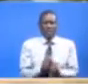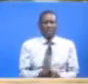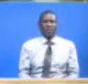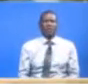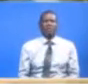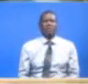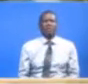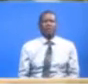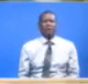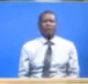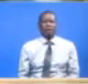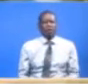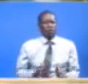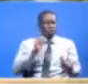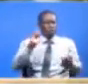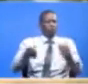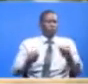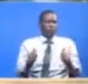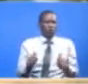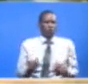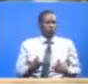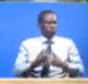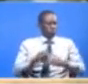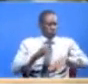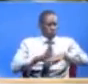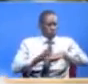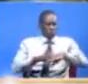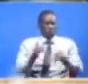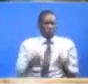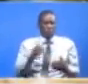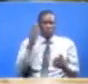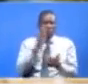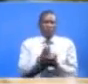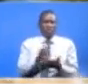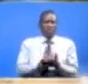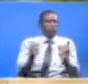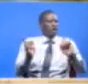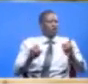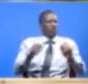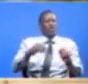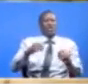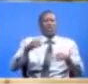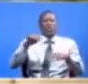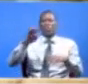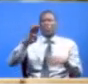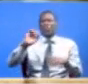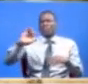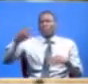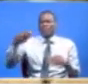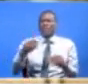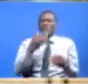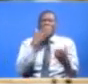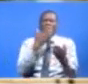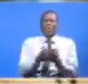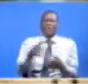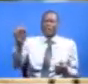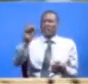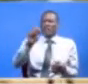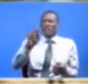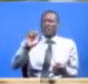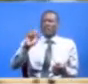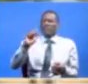The tournament has not been that bad, despite the fact that we're not on the beach, but at least I want to thank Strathmore University